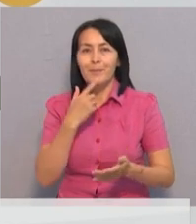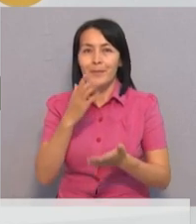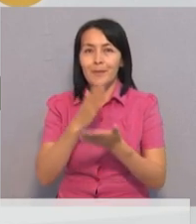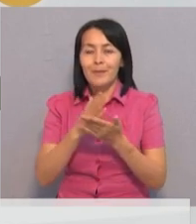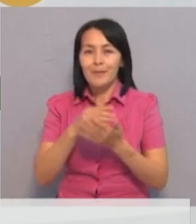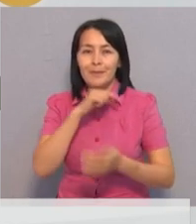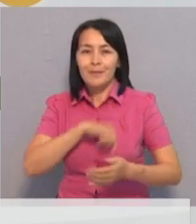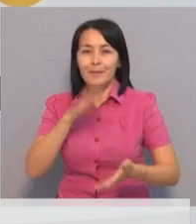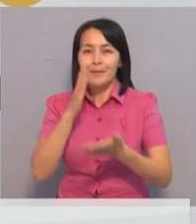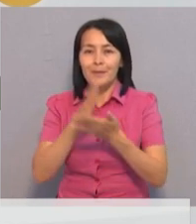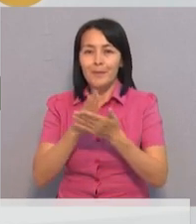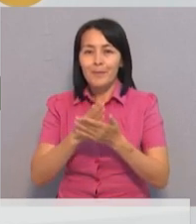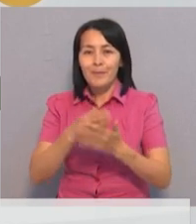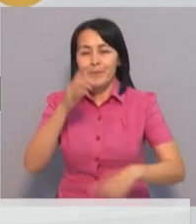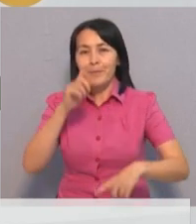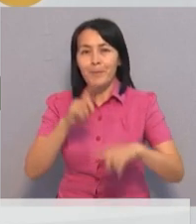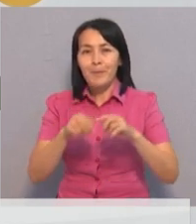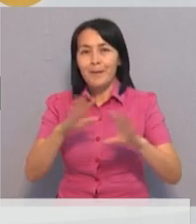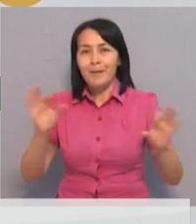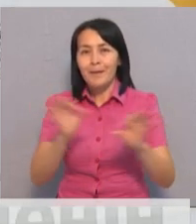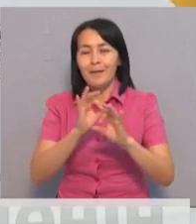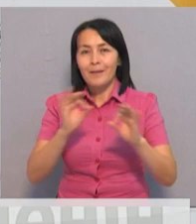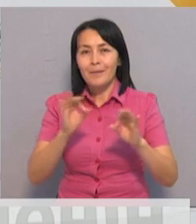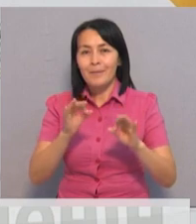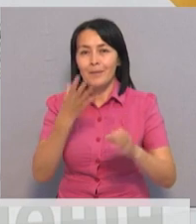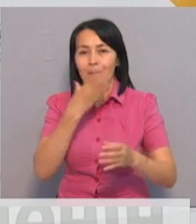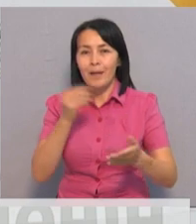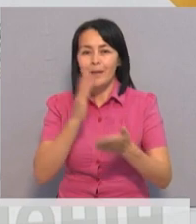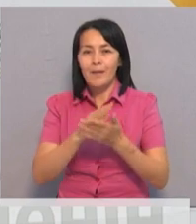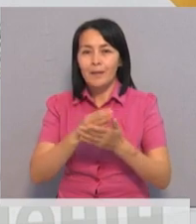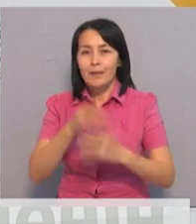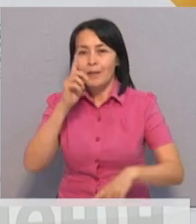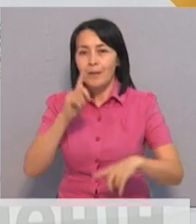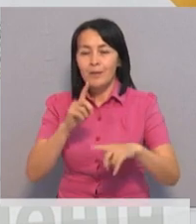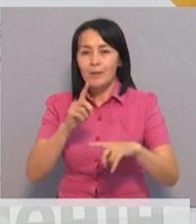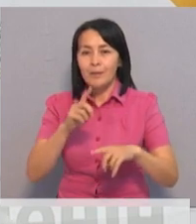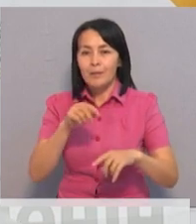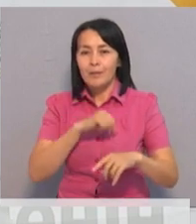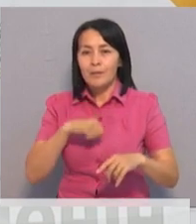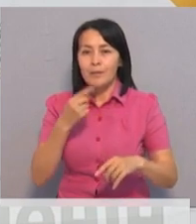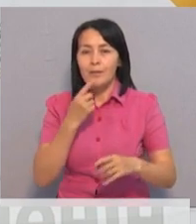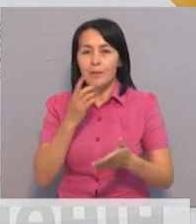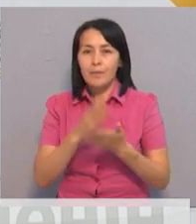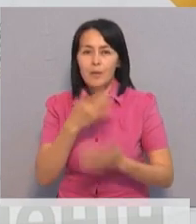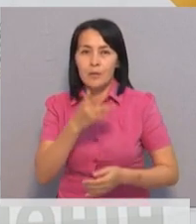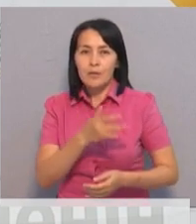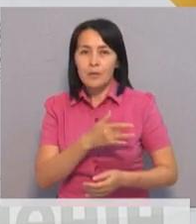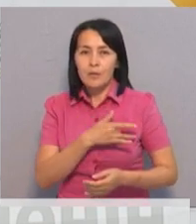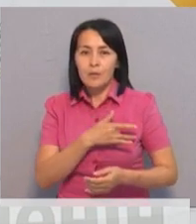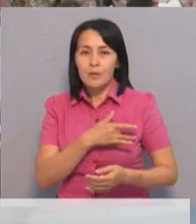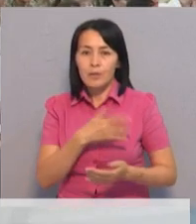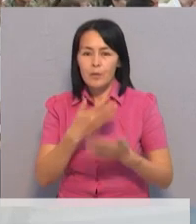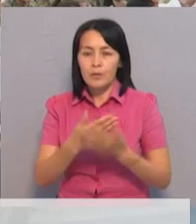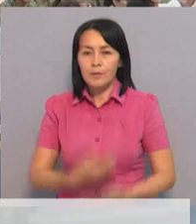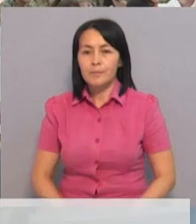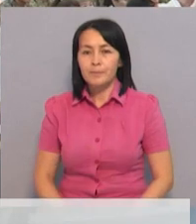терең жаным бар, туған тілде әнім менен сәнім бар, туған тілде тіл болудан қалса егер жүрегімді сұрып